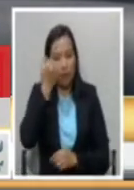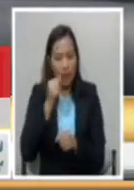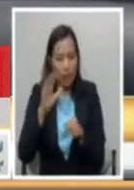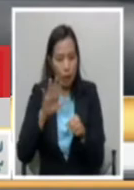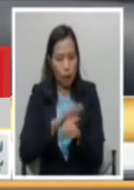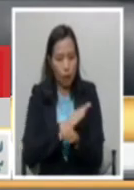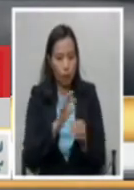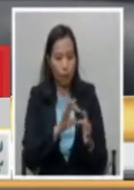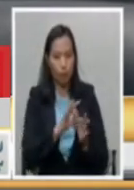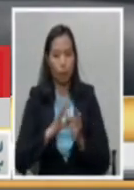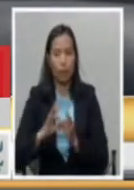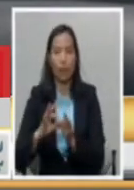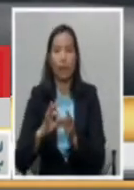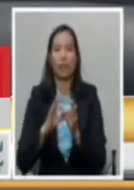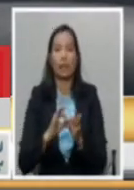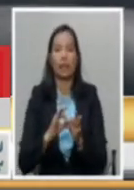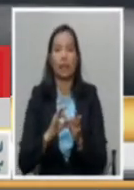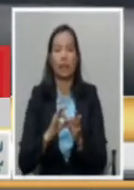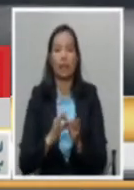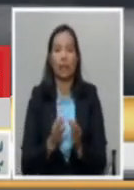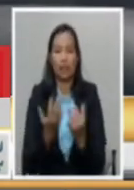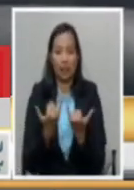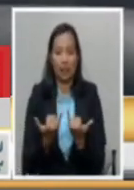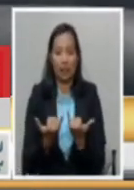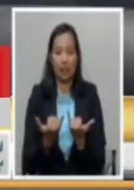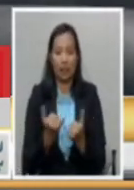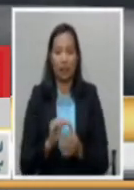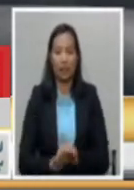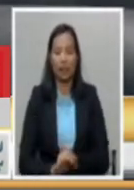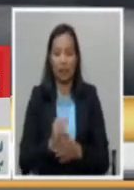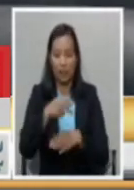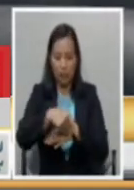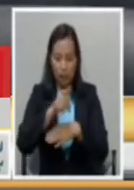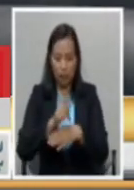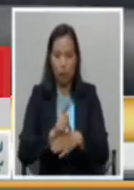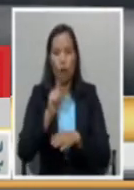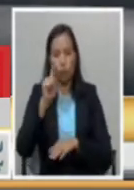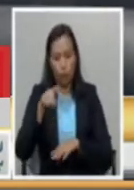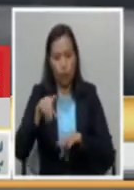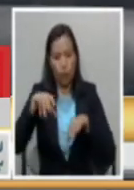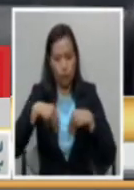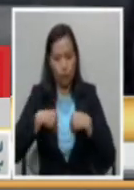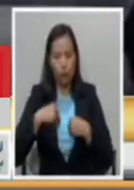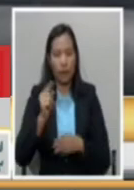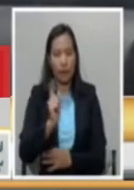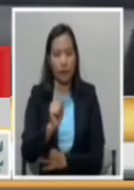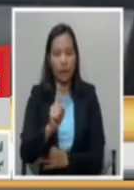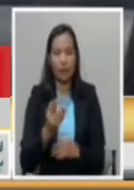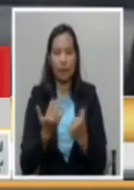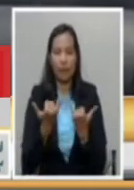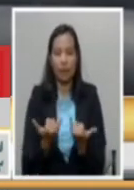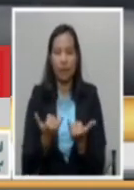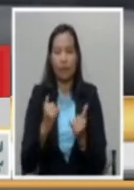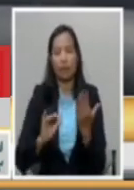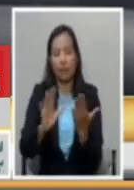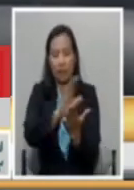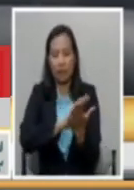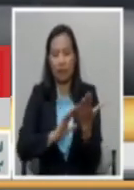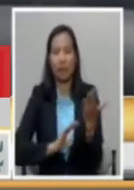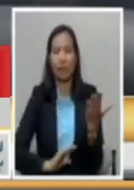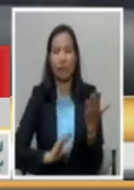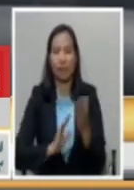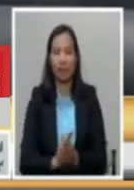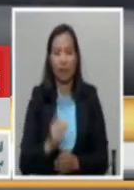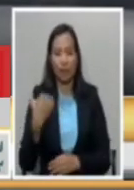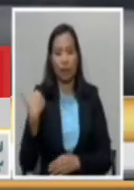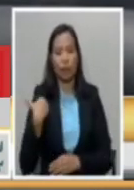องกับสถานการณ์ในปัจจุบันท่านประธานที่เคารพครับต้องยอมรับครับว่าในขณะนี้สถานการณ์ของประเทศมี